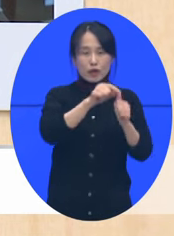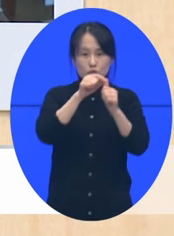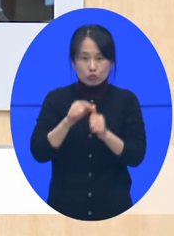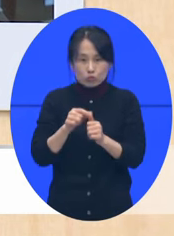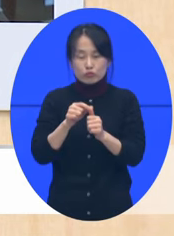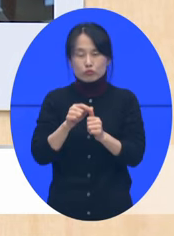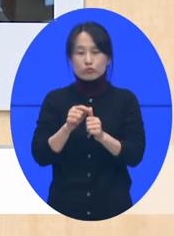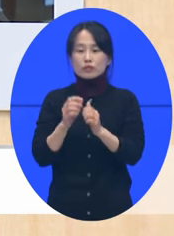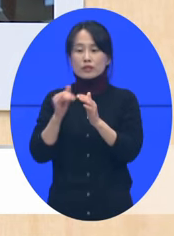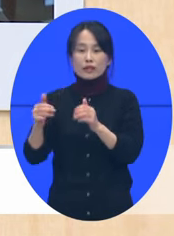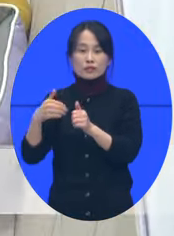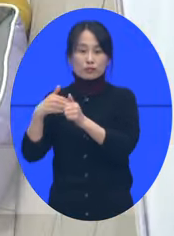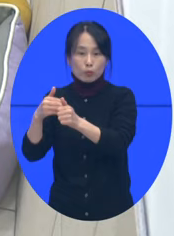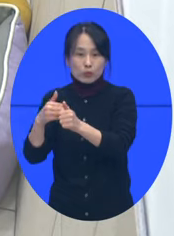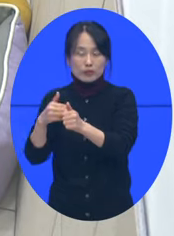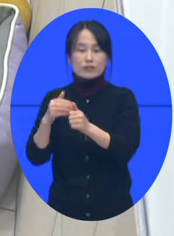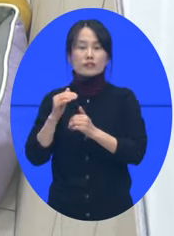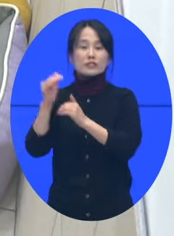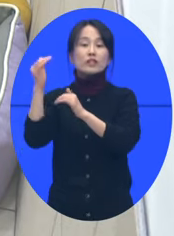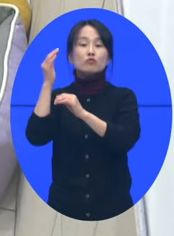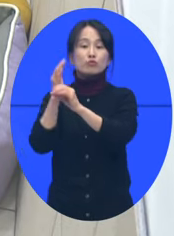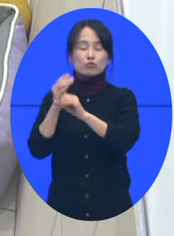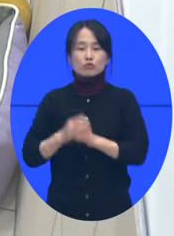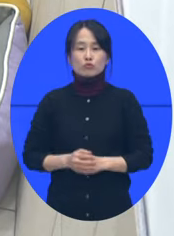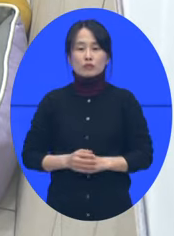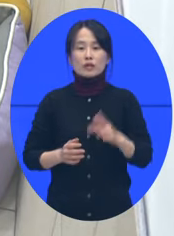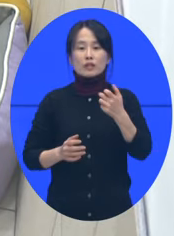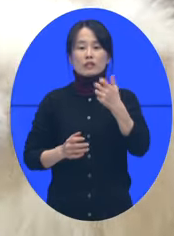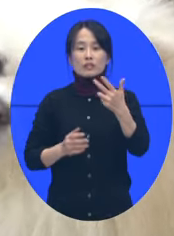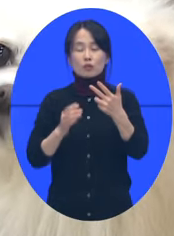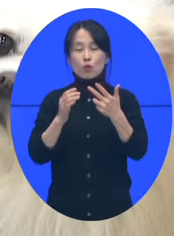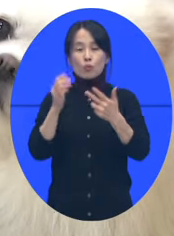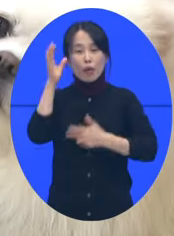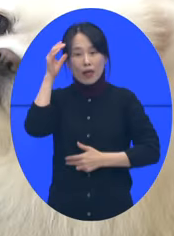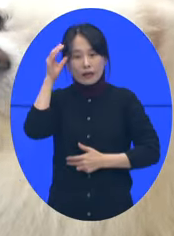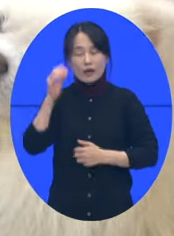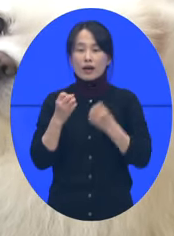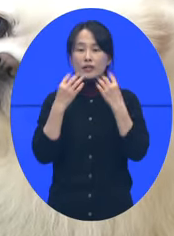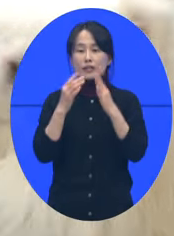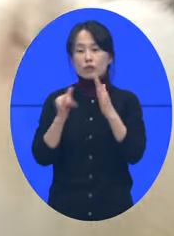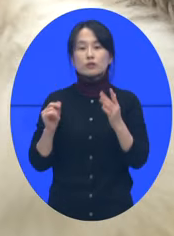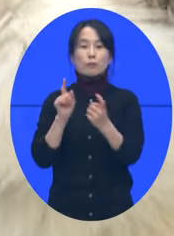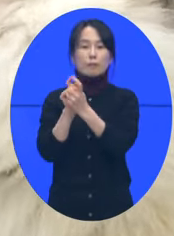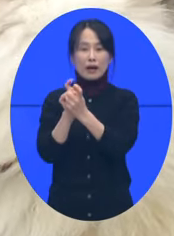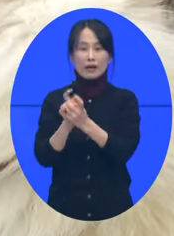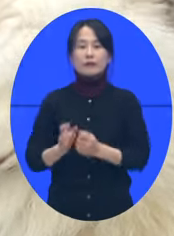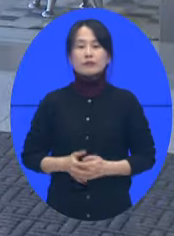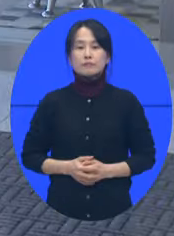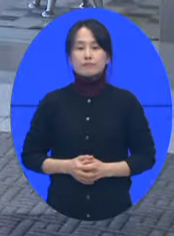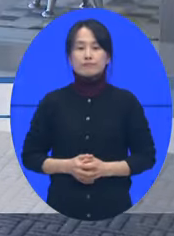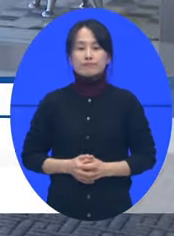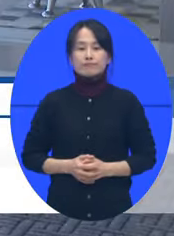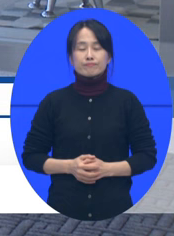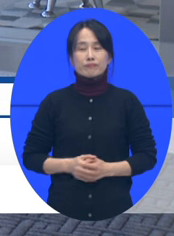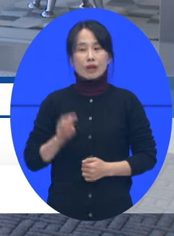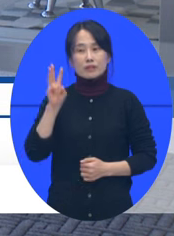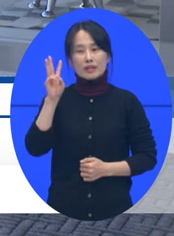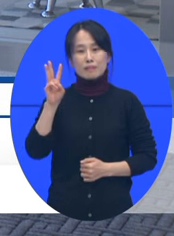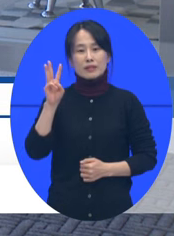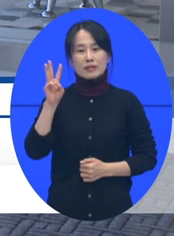구출된 강아지의 입양도 진행됐습니다. 현재까지 77마리가 새로운 가족을 만났습니다. 3회